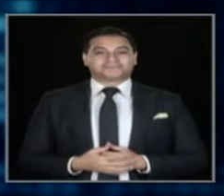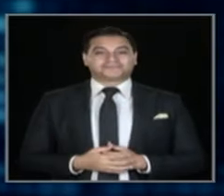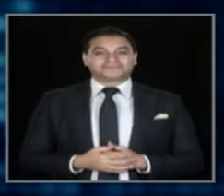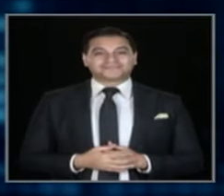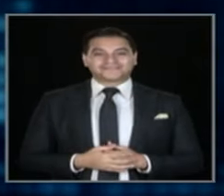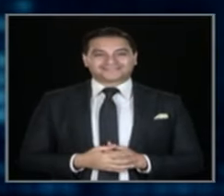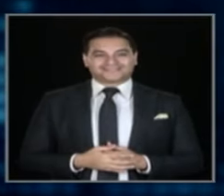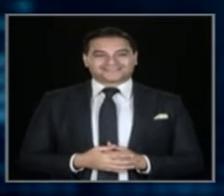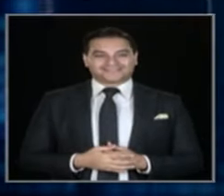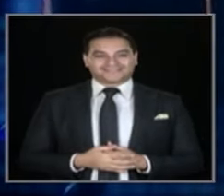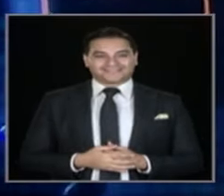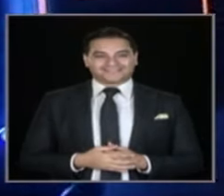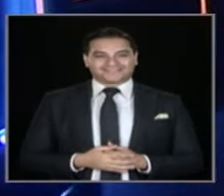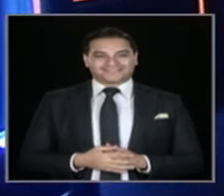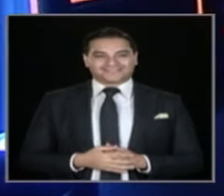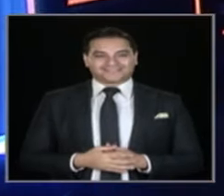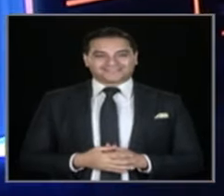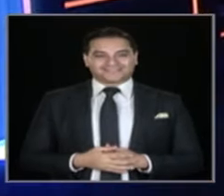تحت الضغط.